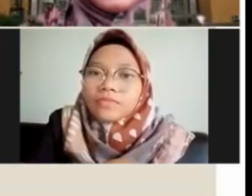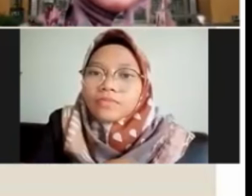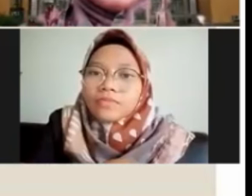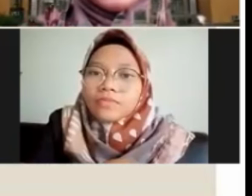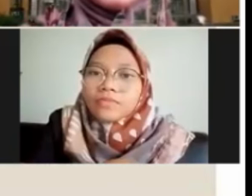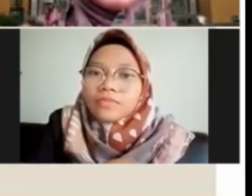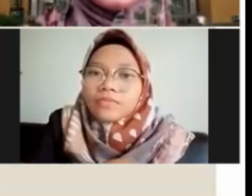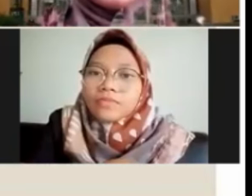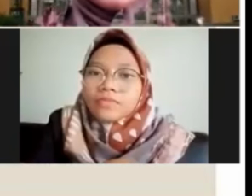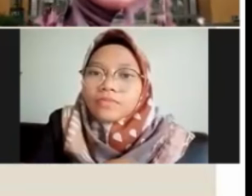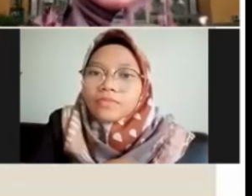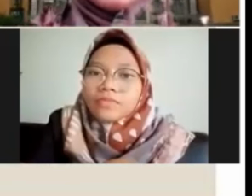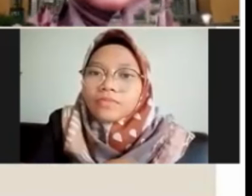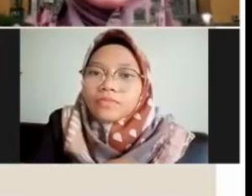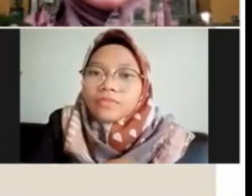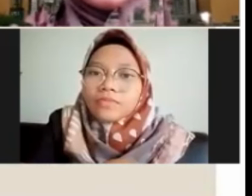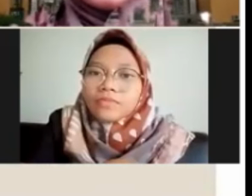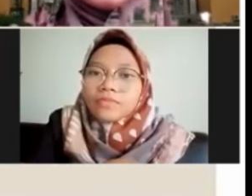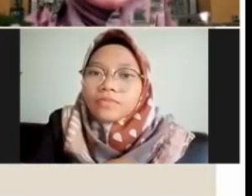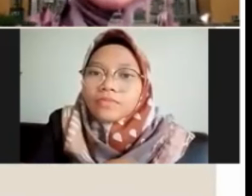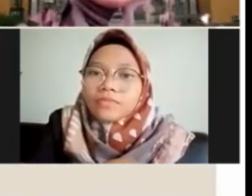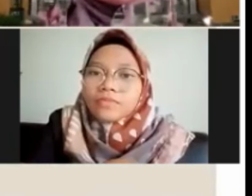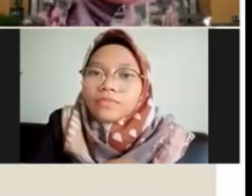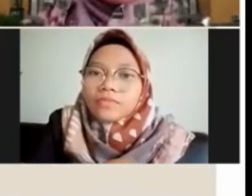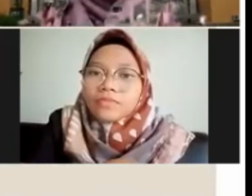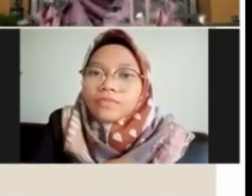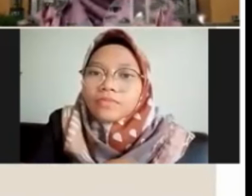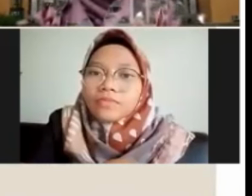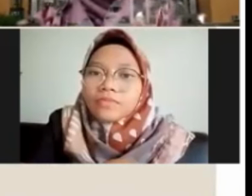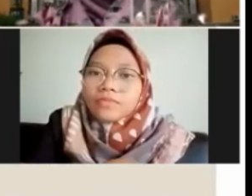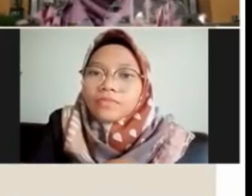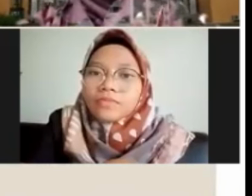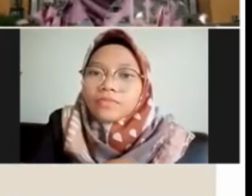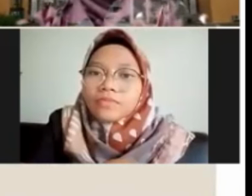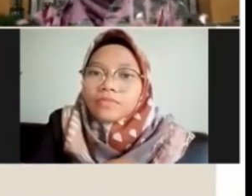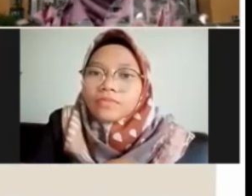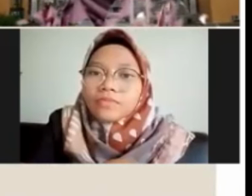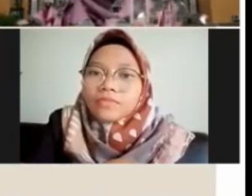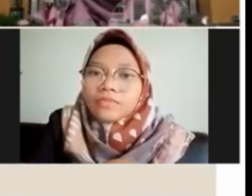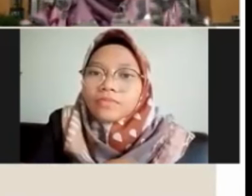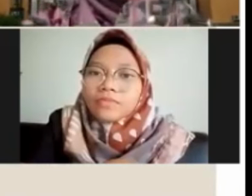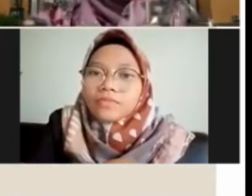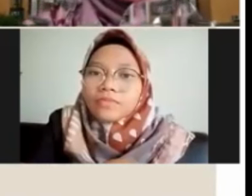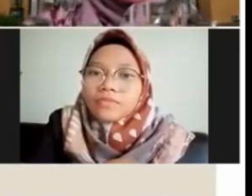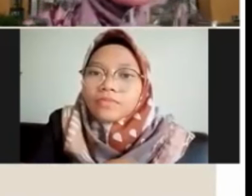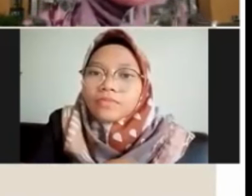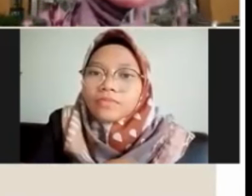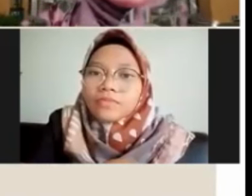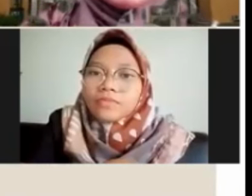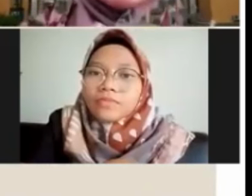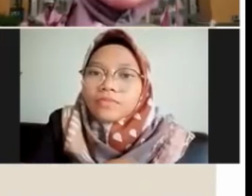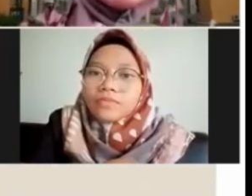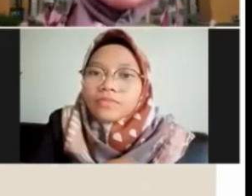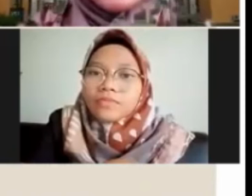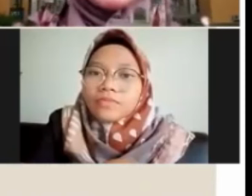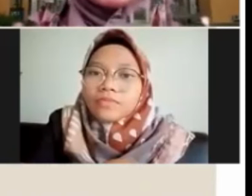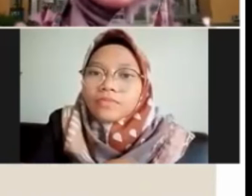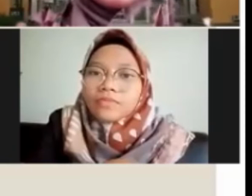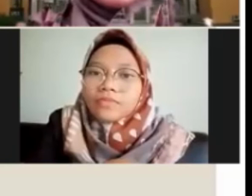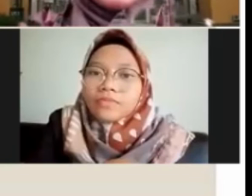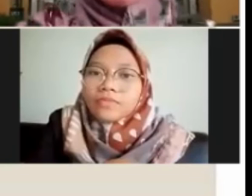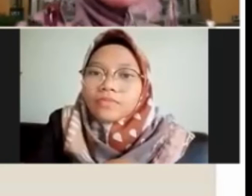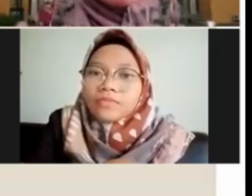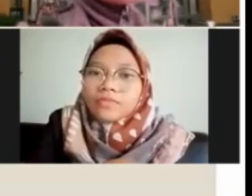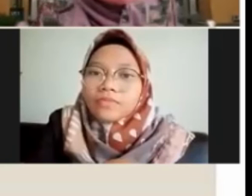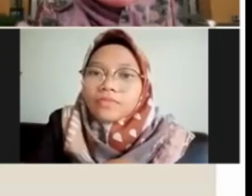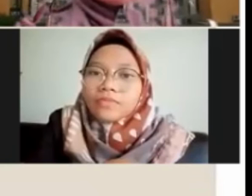Nah, tadi kalau kita mengingat, vaksin ini prosesnya adalah memunculkan kekebalan atau kita